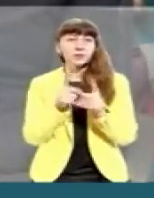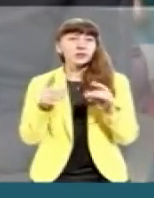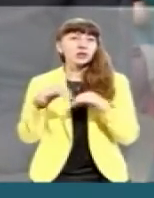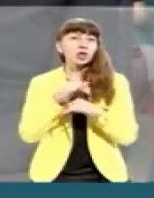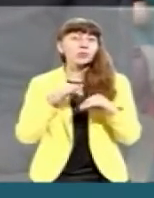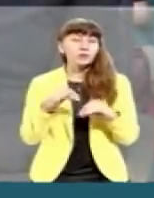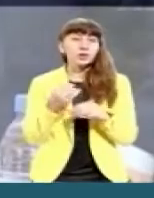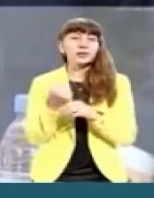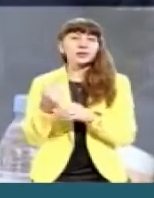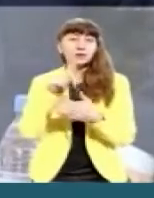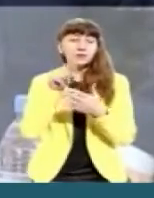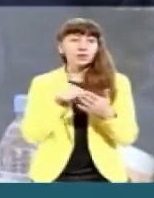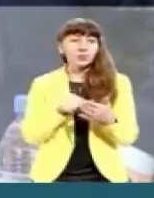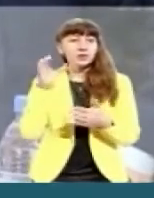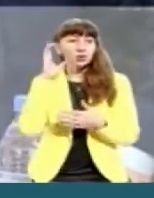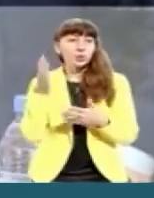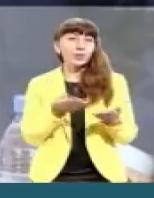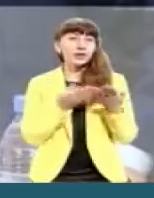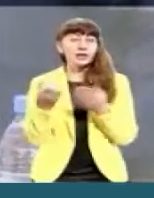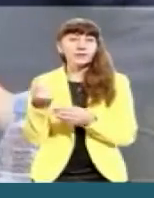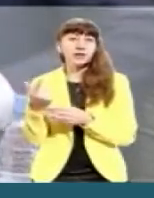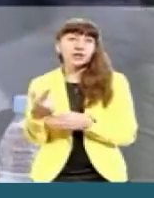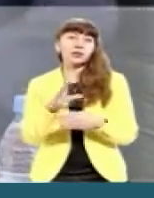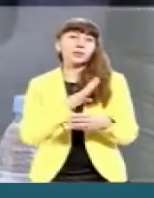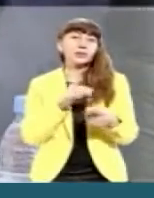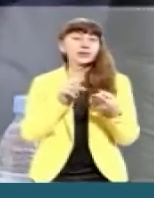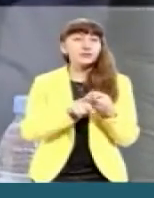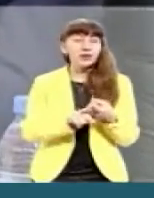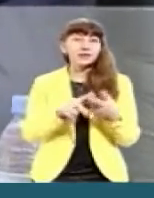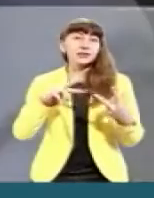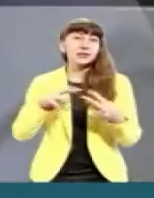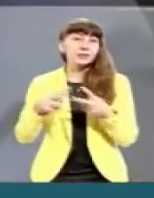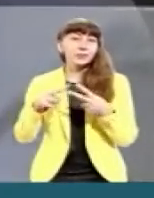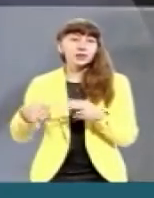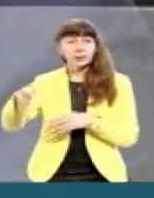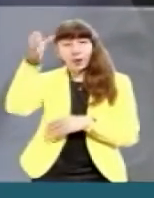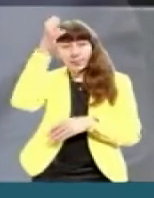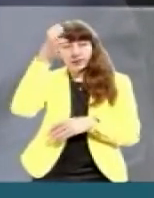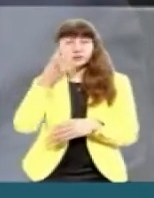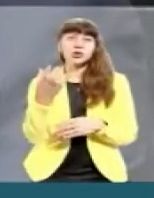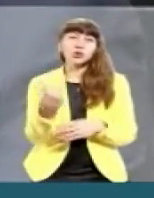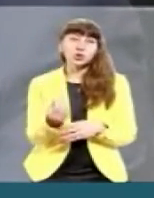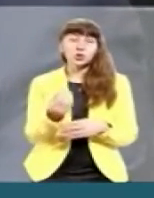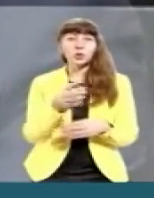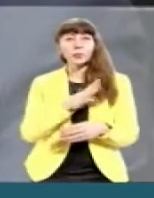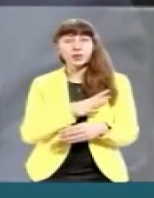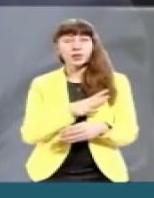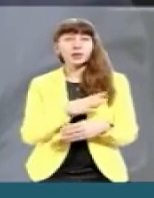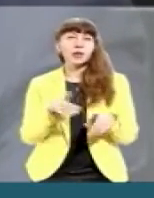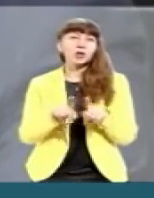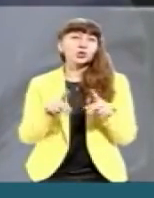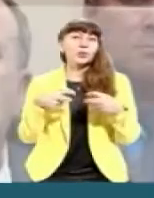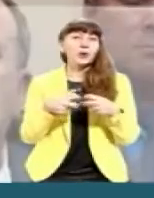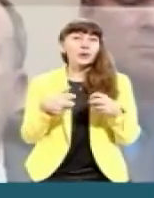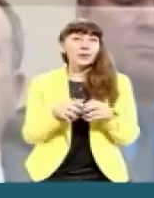талқыланып, ұсыныстар тыңдалды. Олардың кейбірі білім саласындағы өзгерістерге де қатысты. Сонымен қатар балабақша мәселесі де қалыс